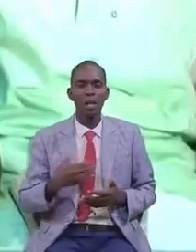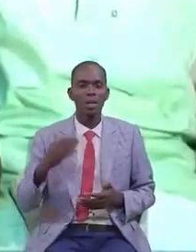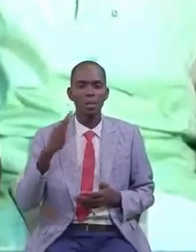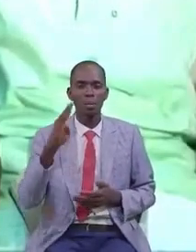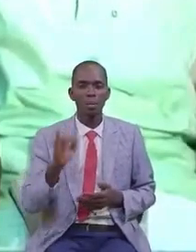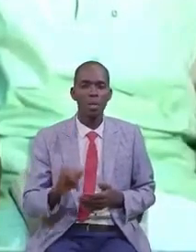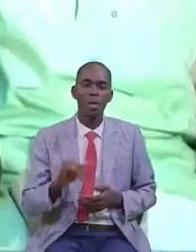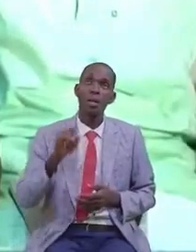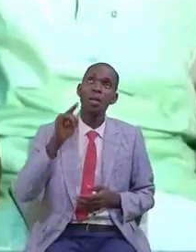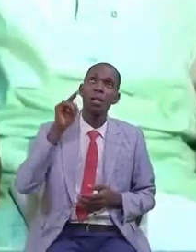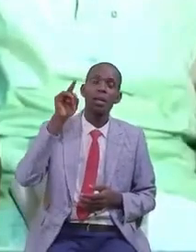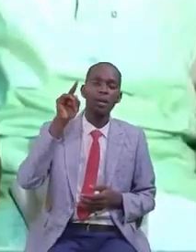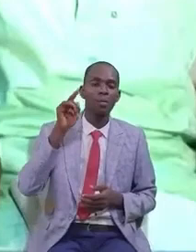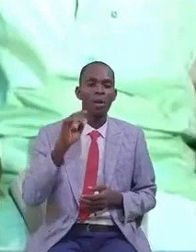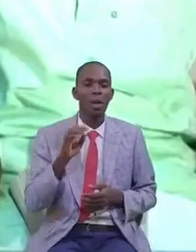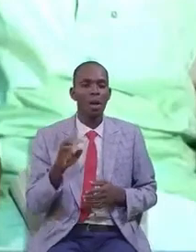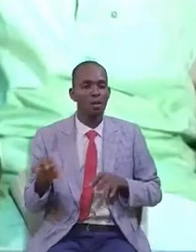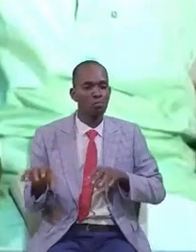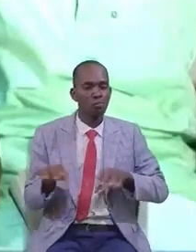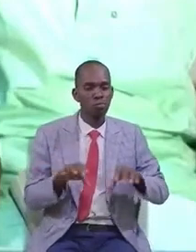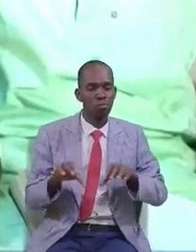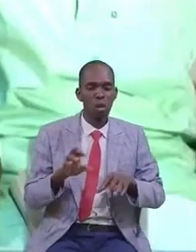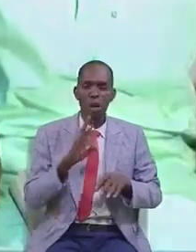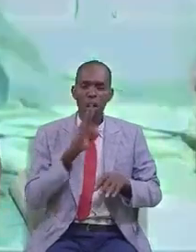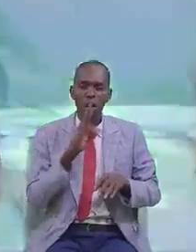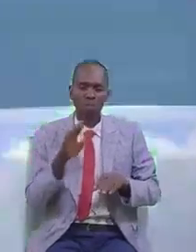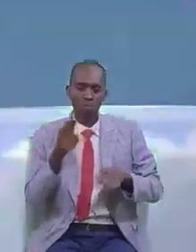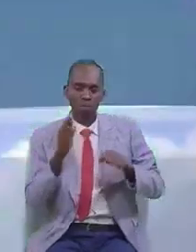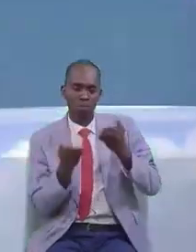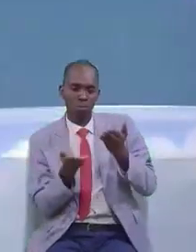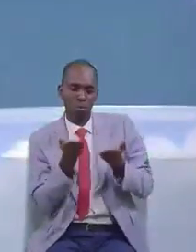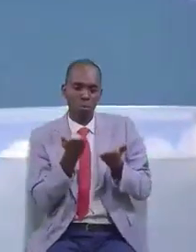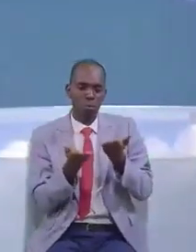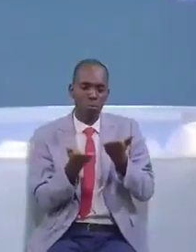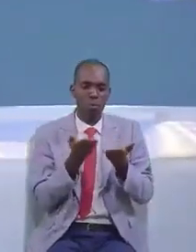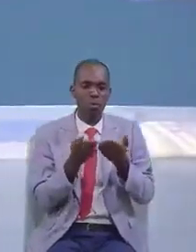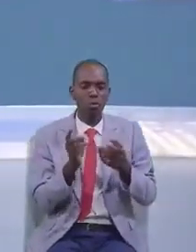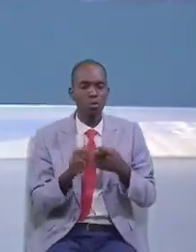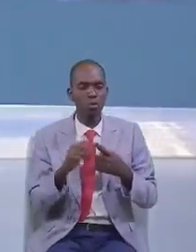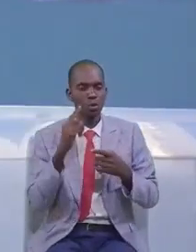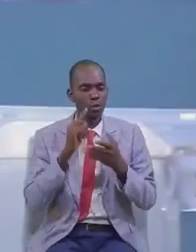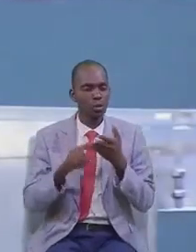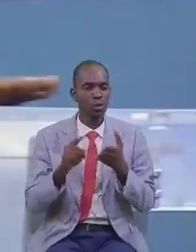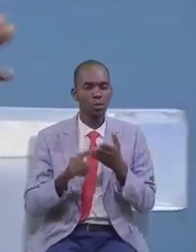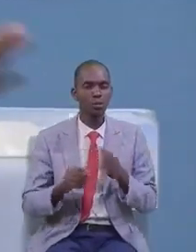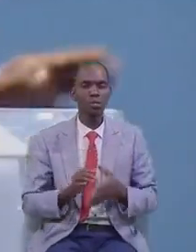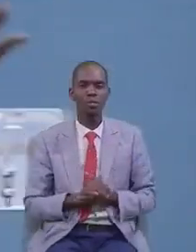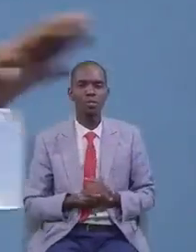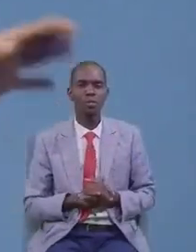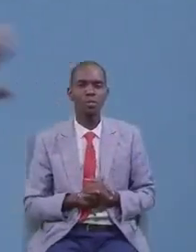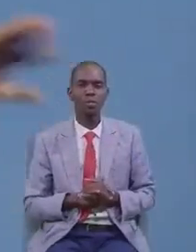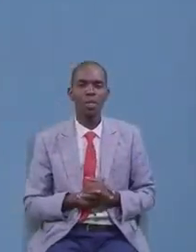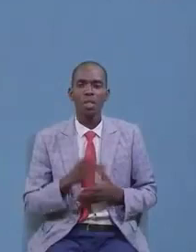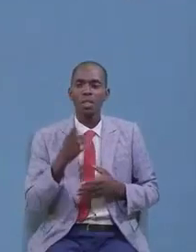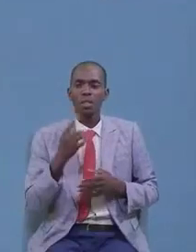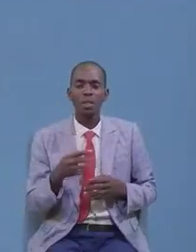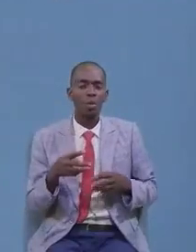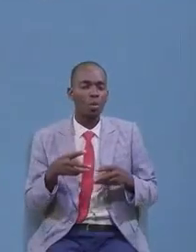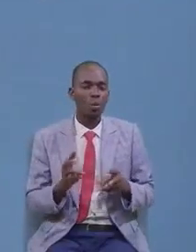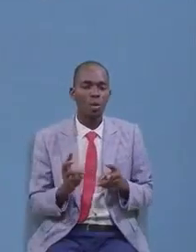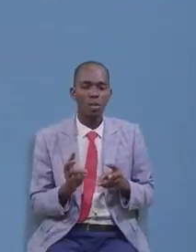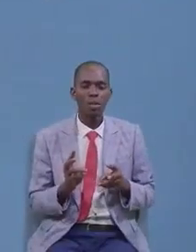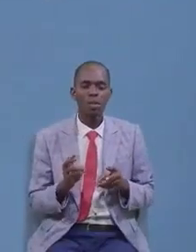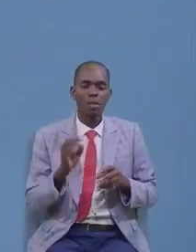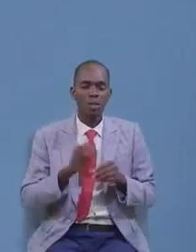him actions are weighed. ఆయన ద్వారా మన చర్యలన్నీ కూడా తూకము వేయబడతాయి. They are weighed in the balance